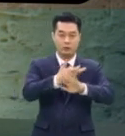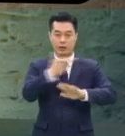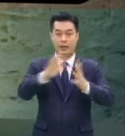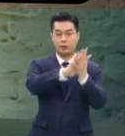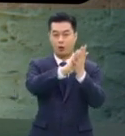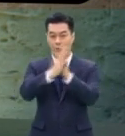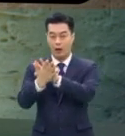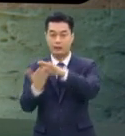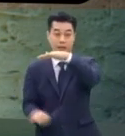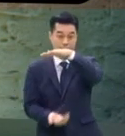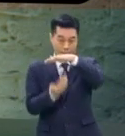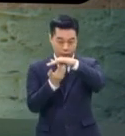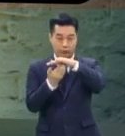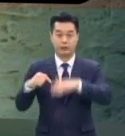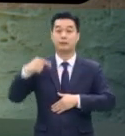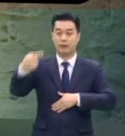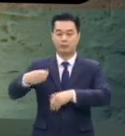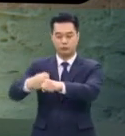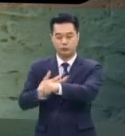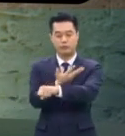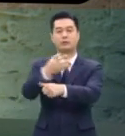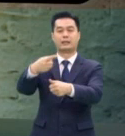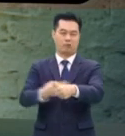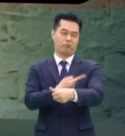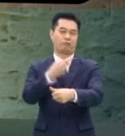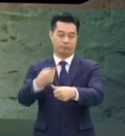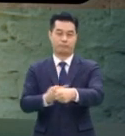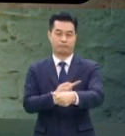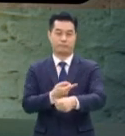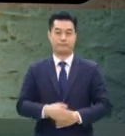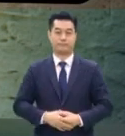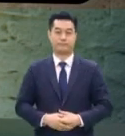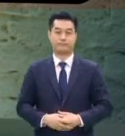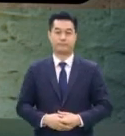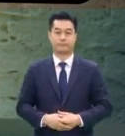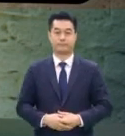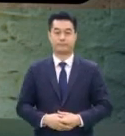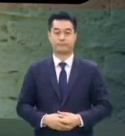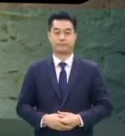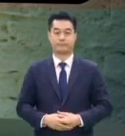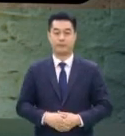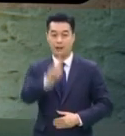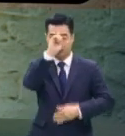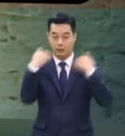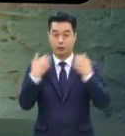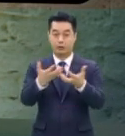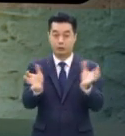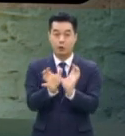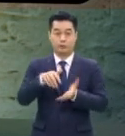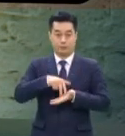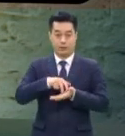대 전환이 이루어지면 수출은 자연스럽게 늘어나게 됩니다 범정부 차원에서